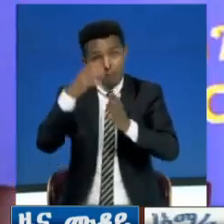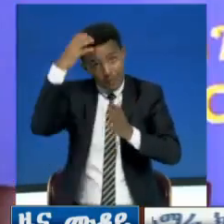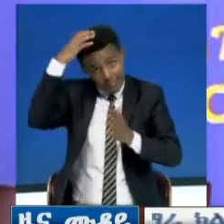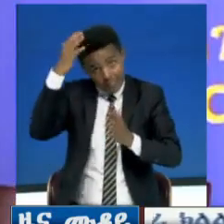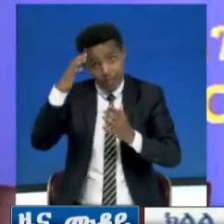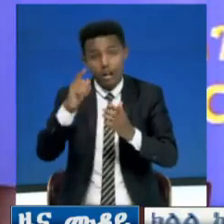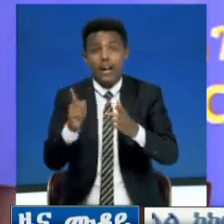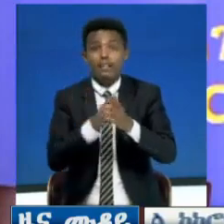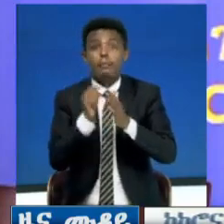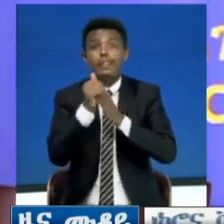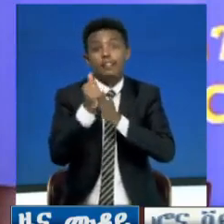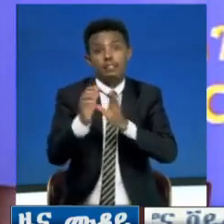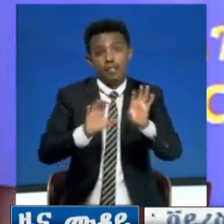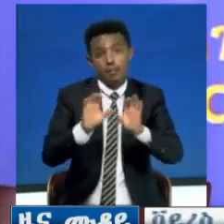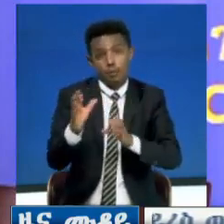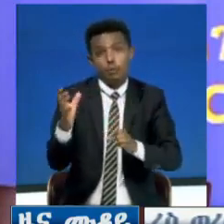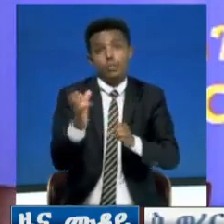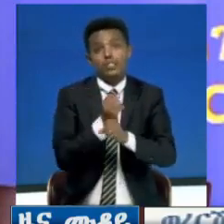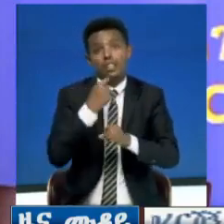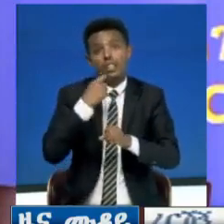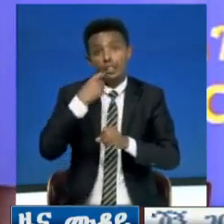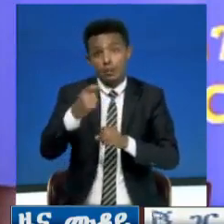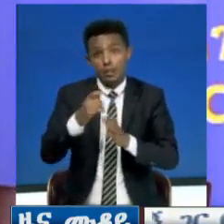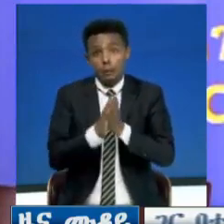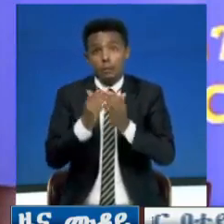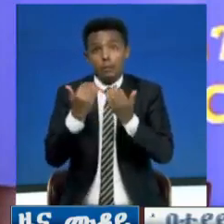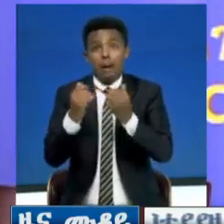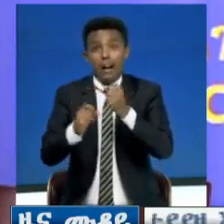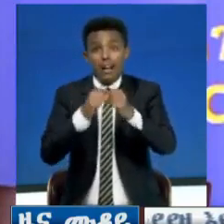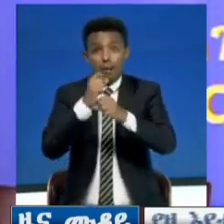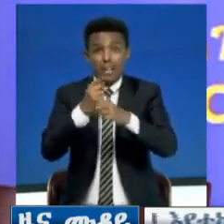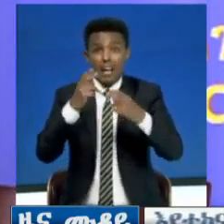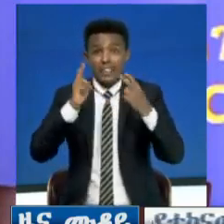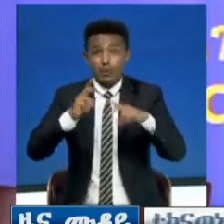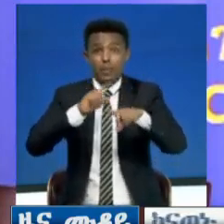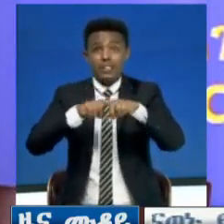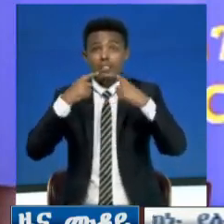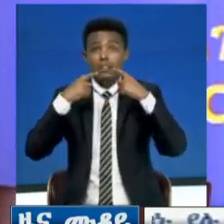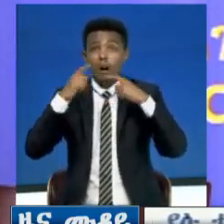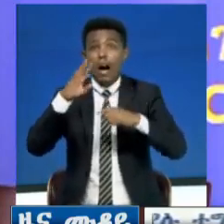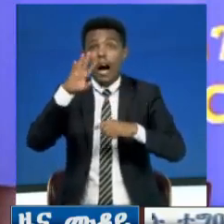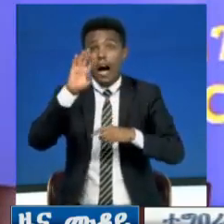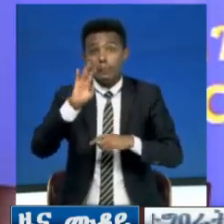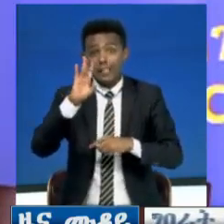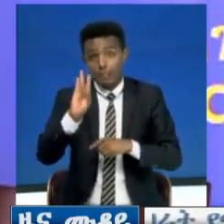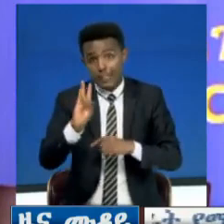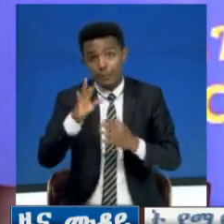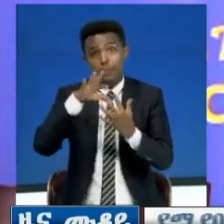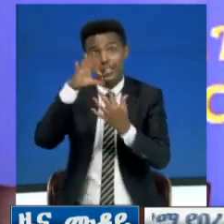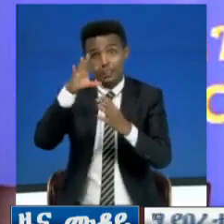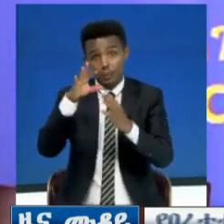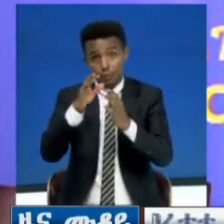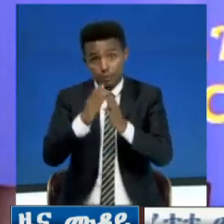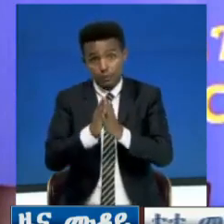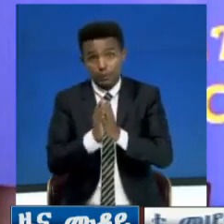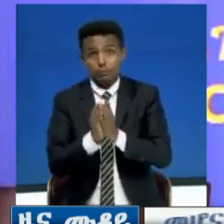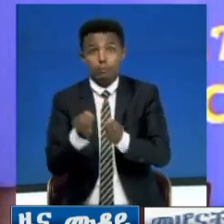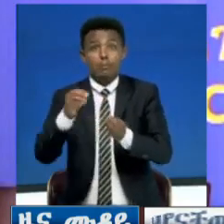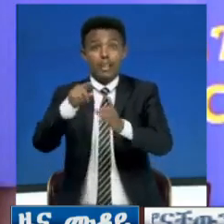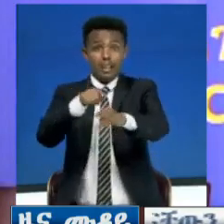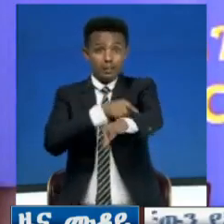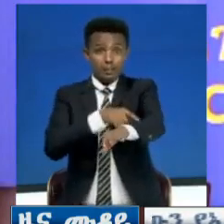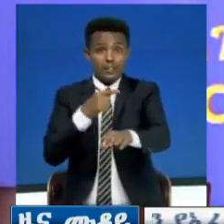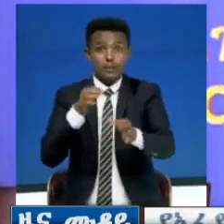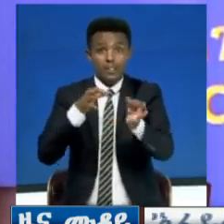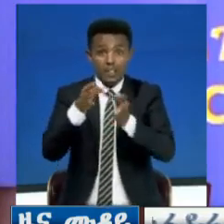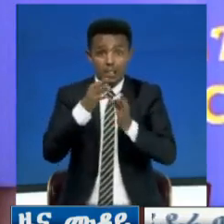ያሉት። በዓለም ላይ በአስቸኳይ ጊዜ አዋጅ ምክንያት 47 ምርጫዎች መራዘማቸውን የገለጹት ዶክተር ጌታቸው